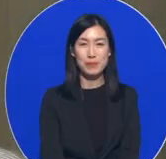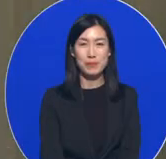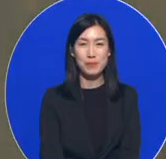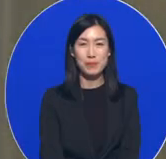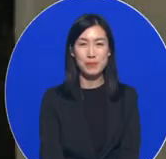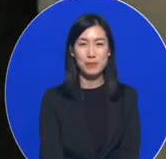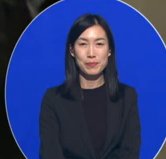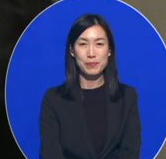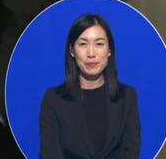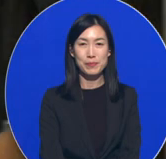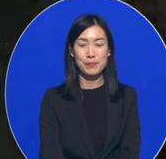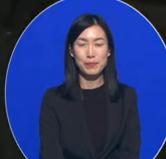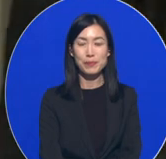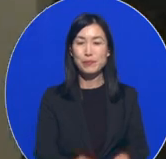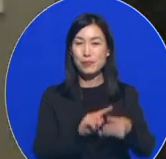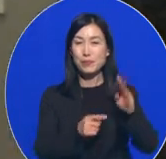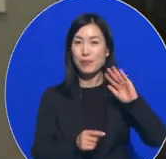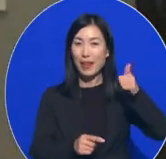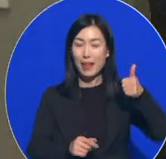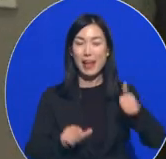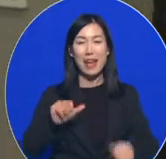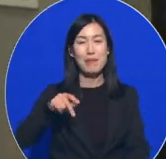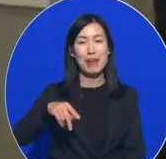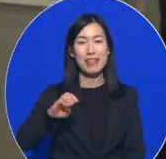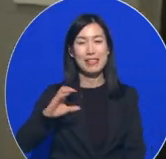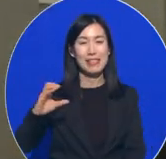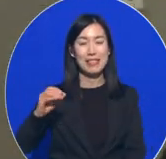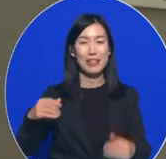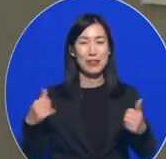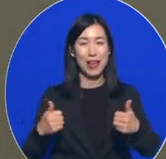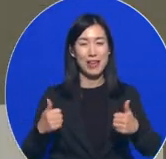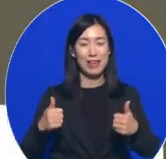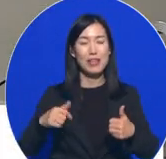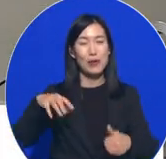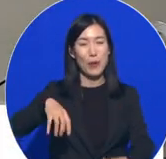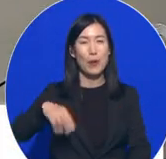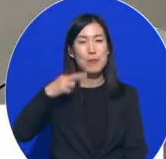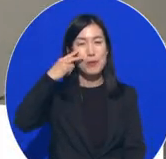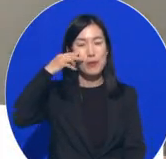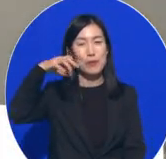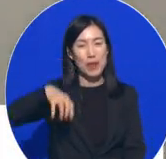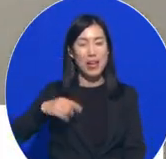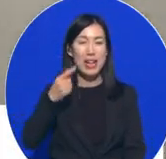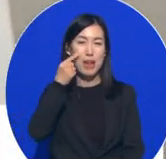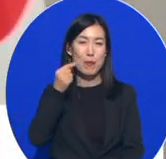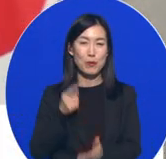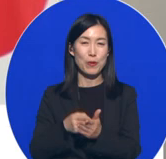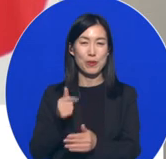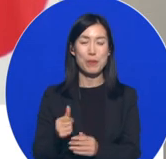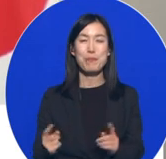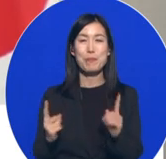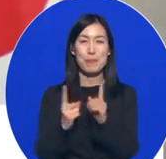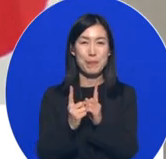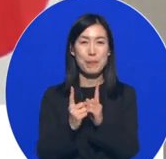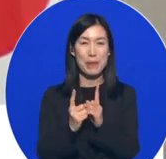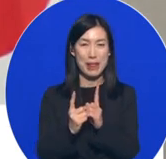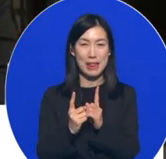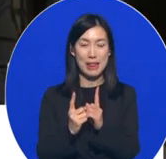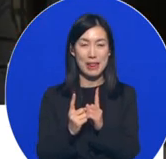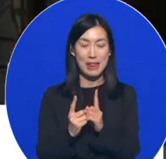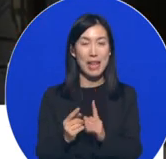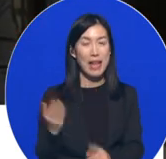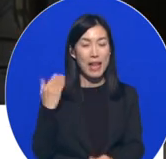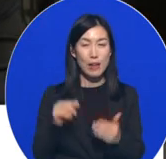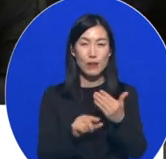기자입니다 윤성열 대통령이 에이펙 정상 회의가 열리고 있는 미국 샌프란시스코에서 기시다 후미오 일본 총리와 만났습니다